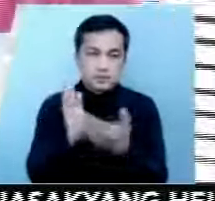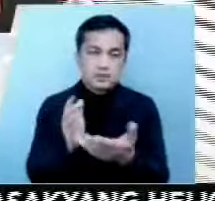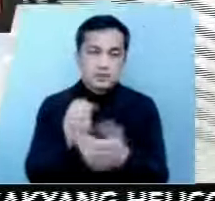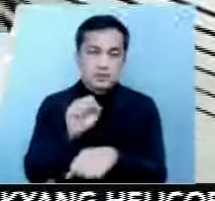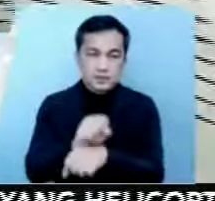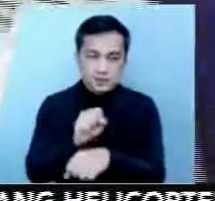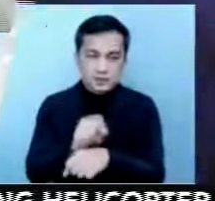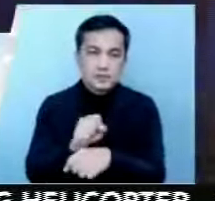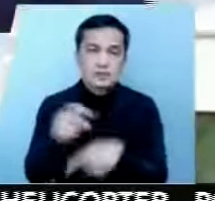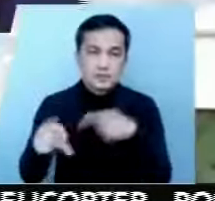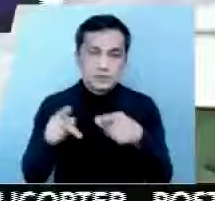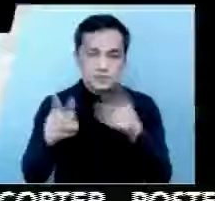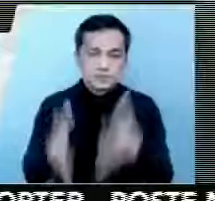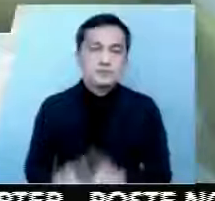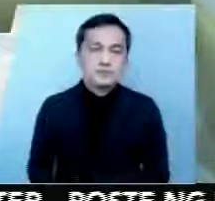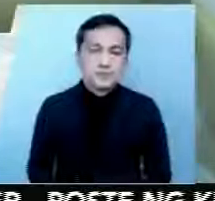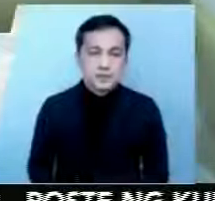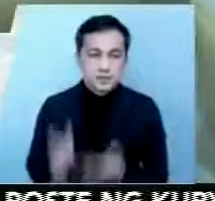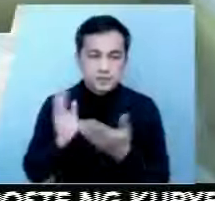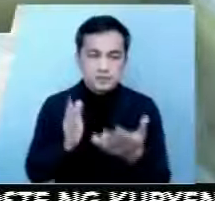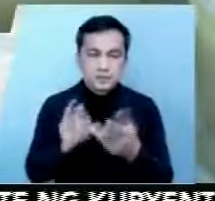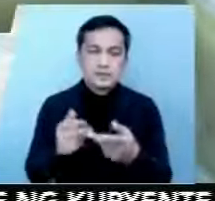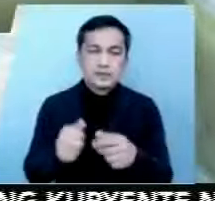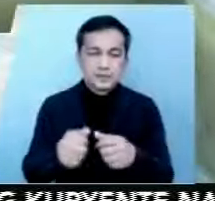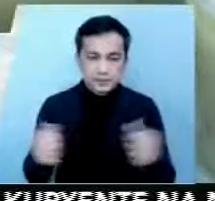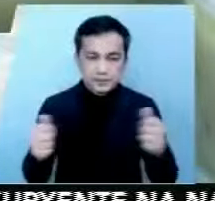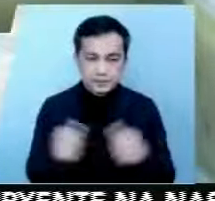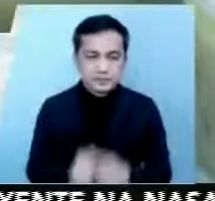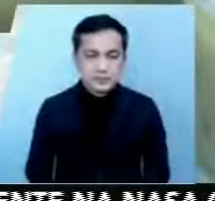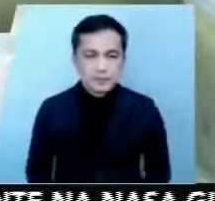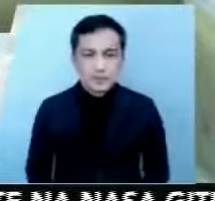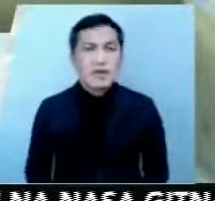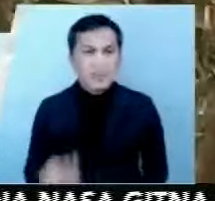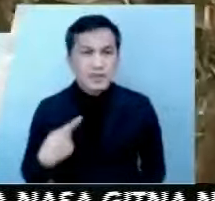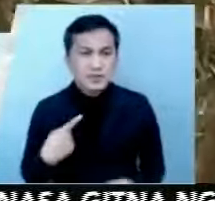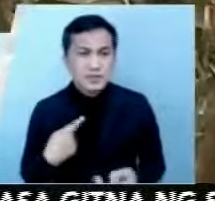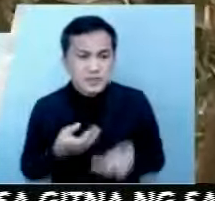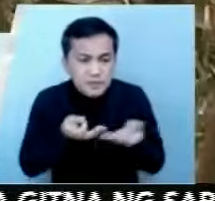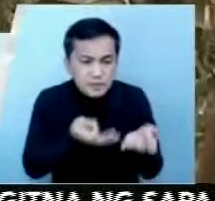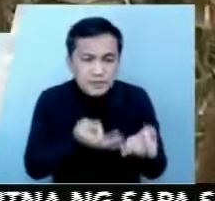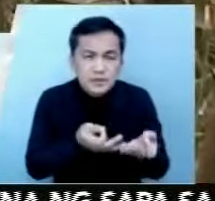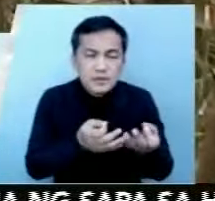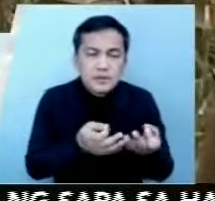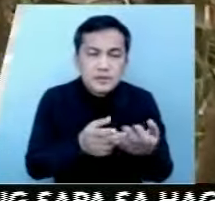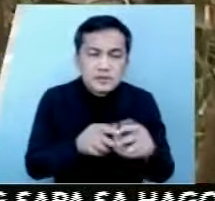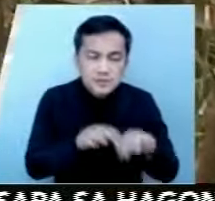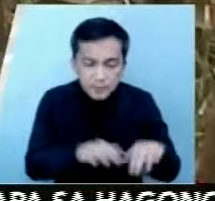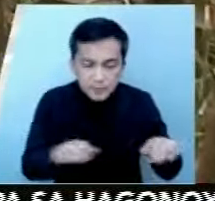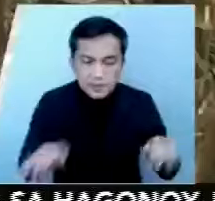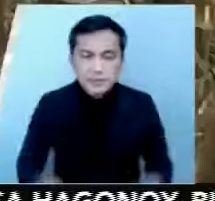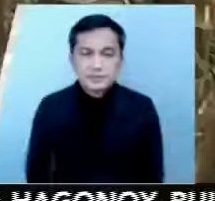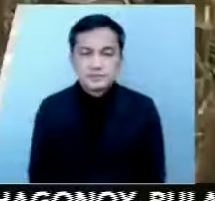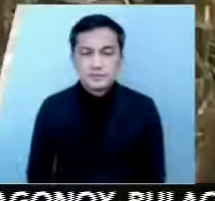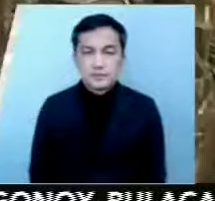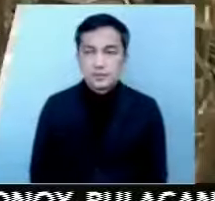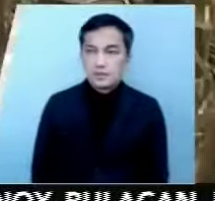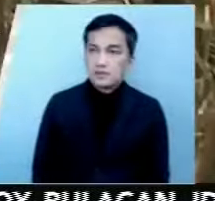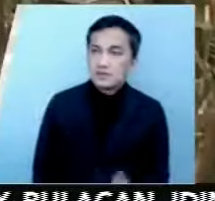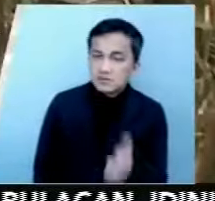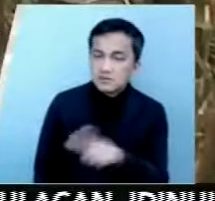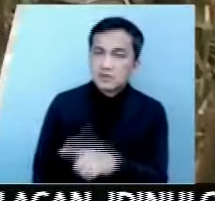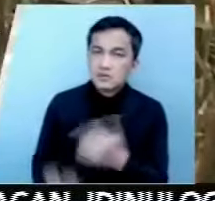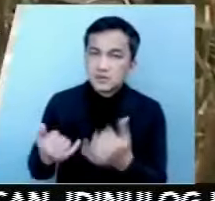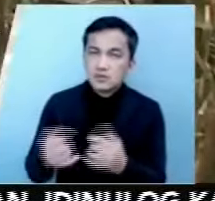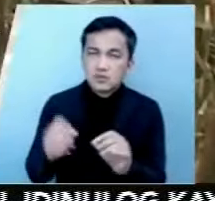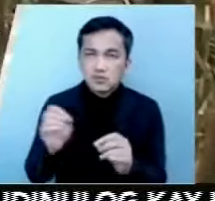and supplies dito sa area. May feeding program din para sa mga bata. Ngayong araw na ito na dapat walang maisasayang, maisasayang na po